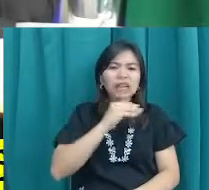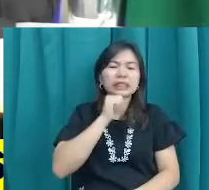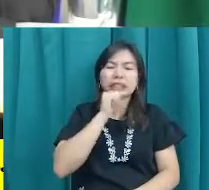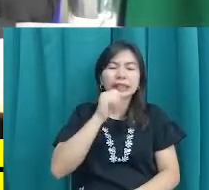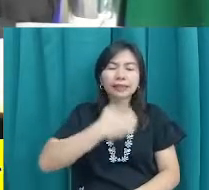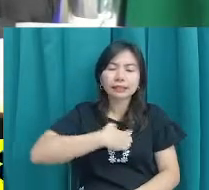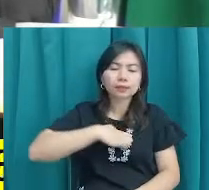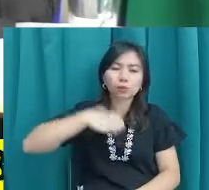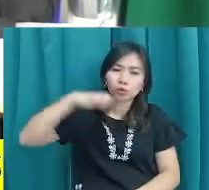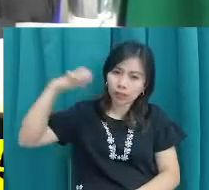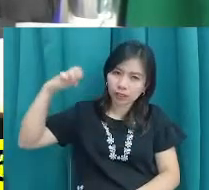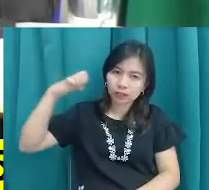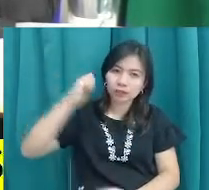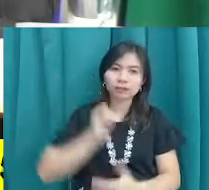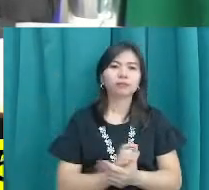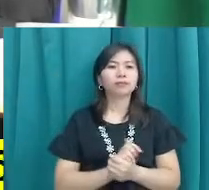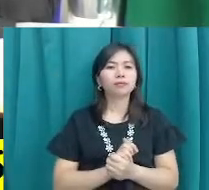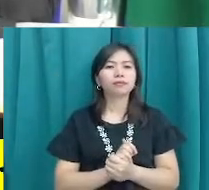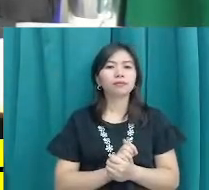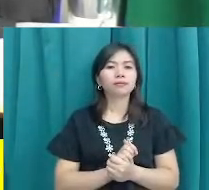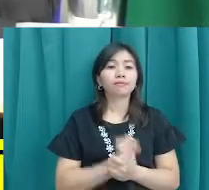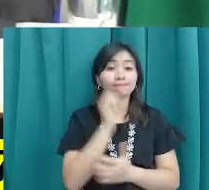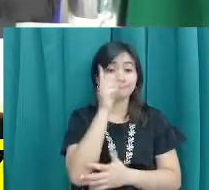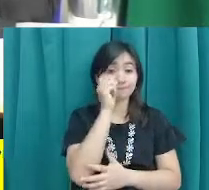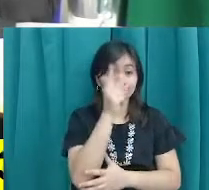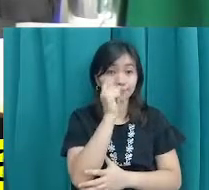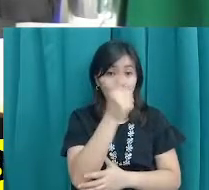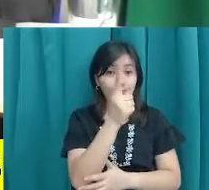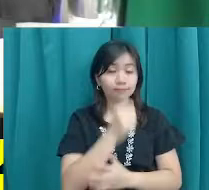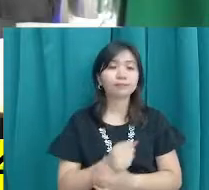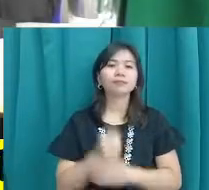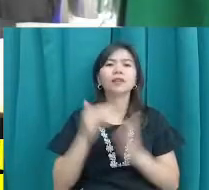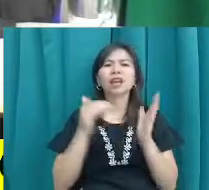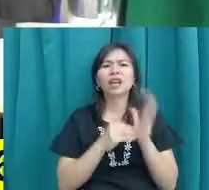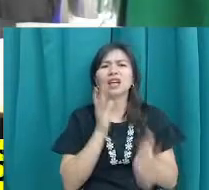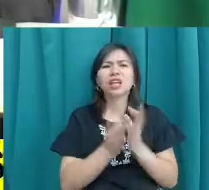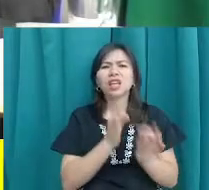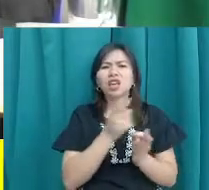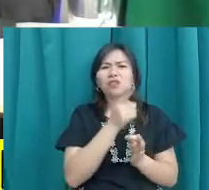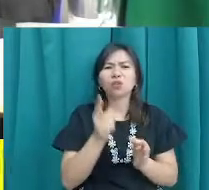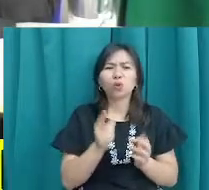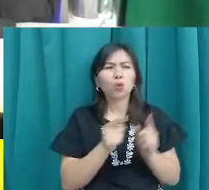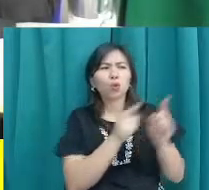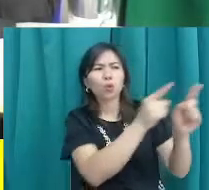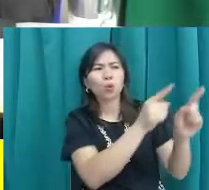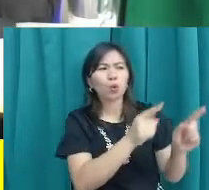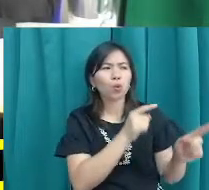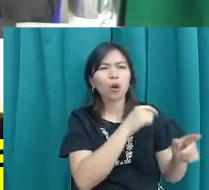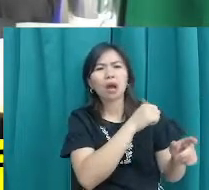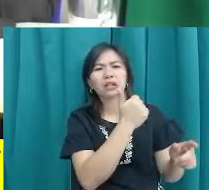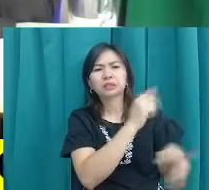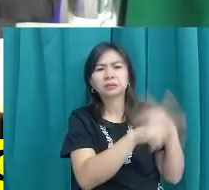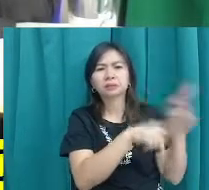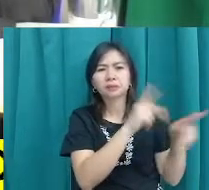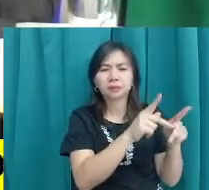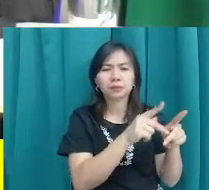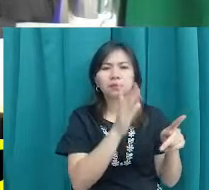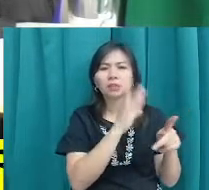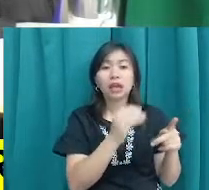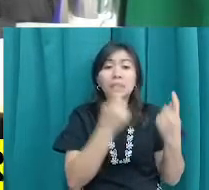emotionally. Yes! Yan ang sinasabi ko sa iyo. Pagka may mga nilalapitan pa kayong tao, you see,